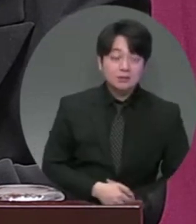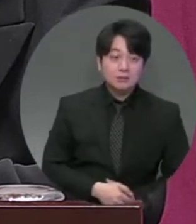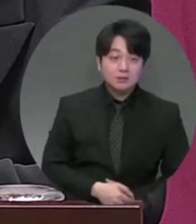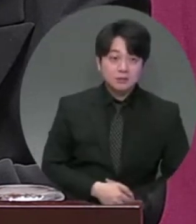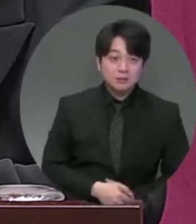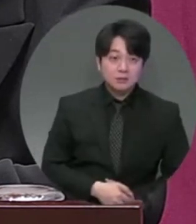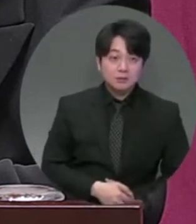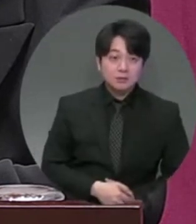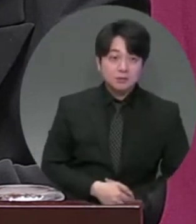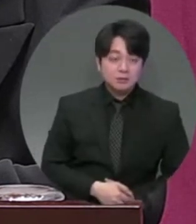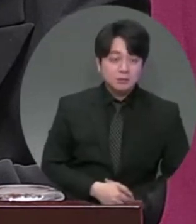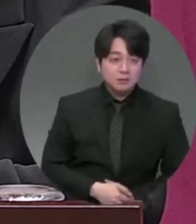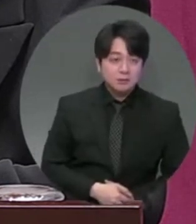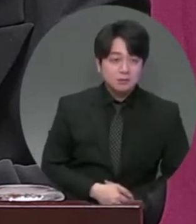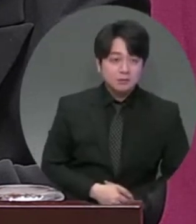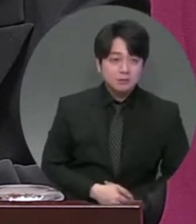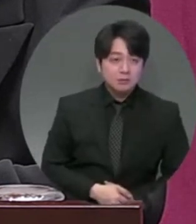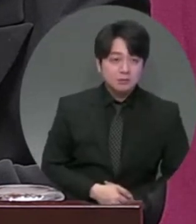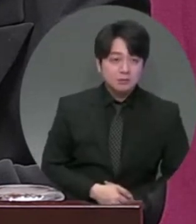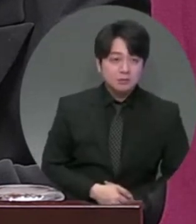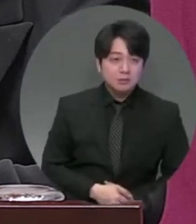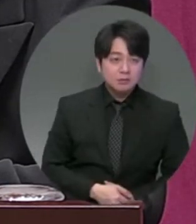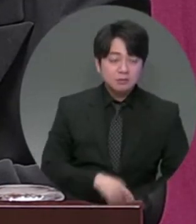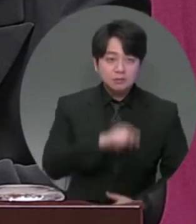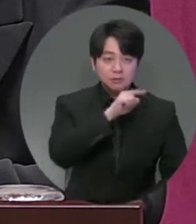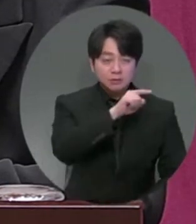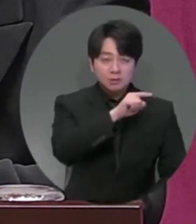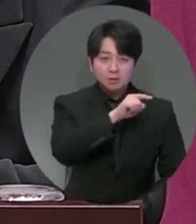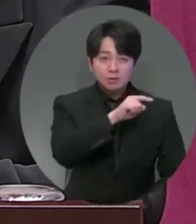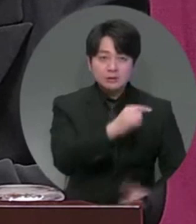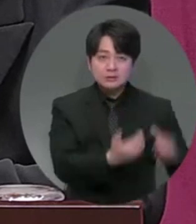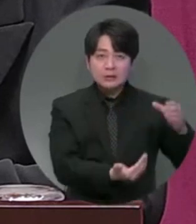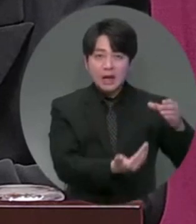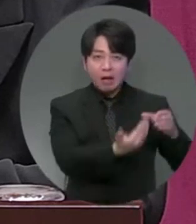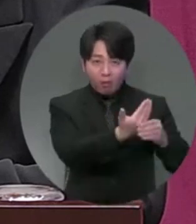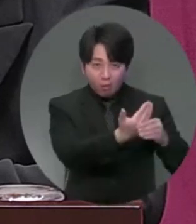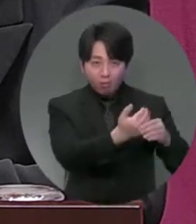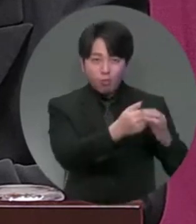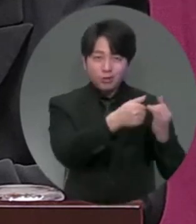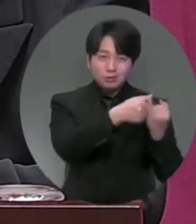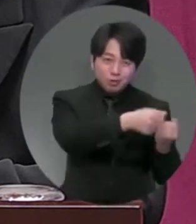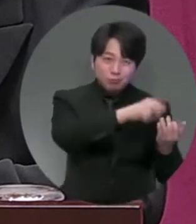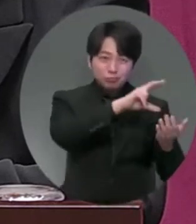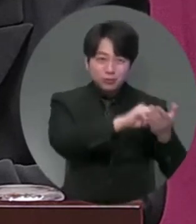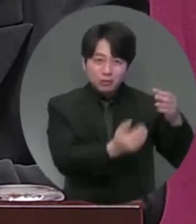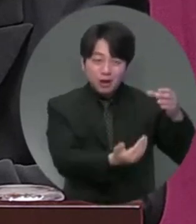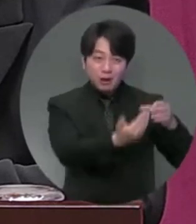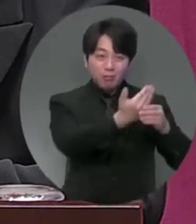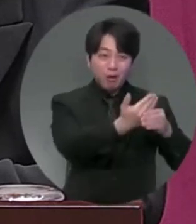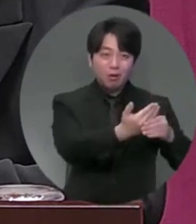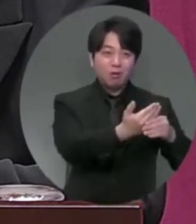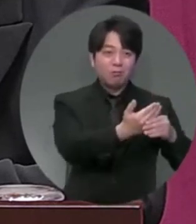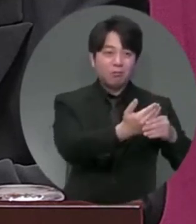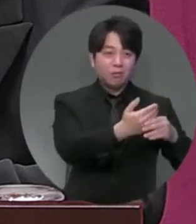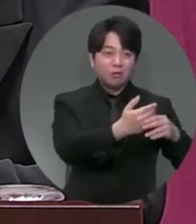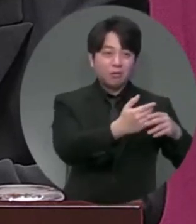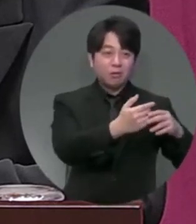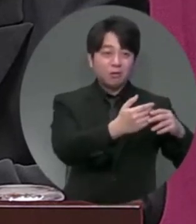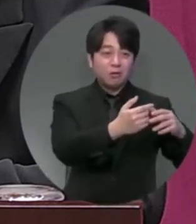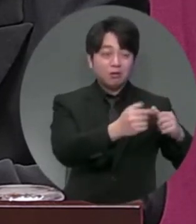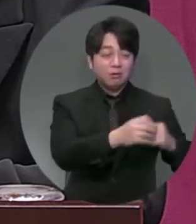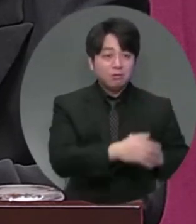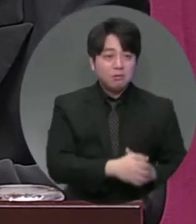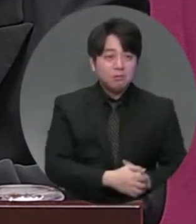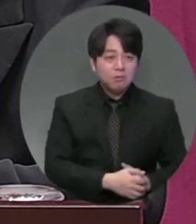그런데다가 당시에 이제 쾰른 사건이 있었죠 그리고 성인 모델에 있어서 뭐